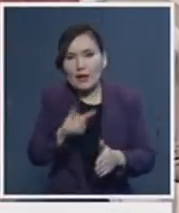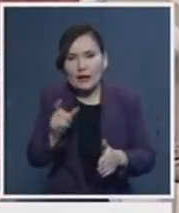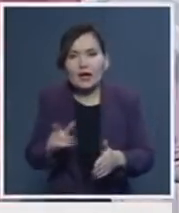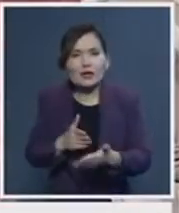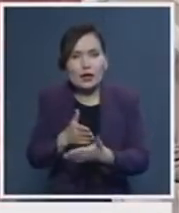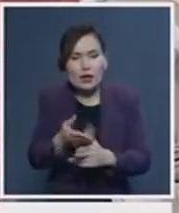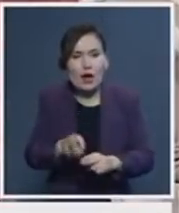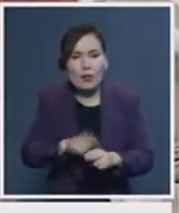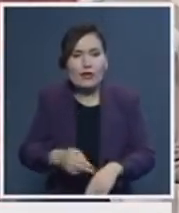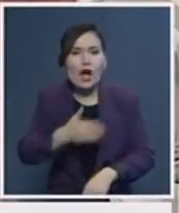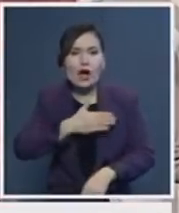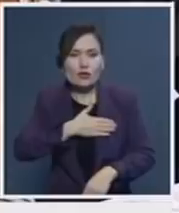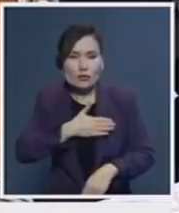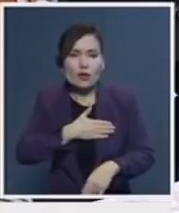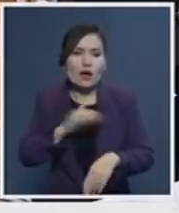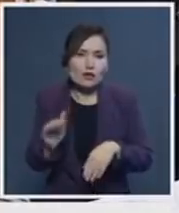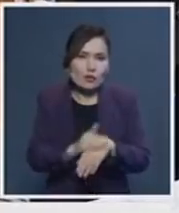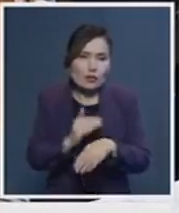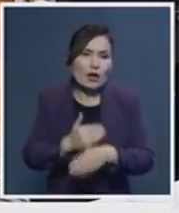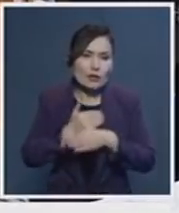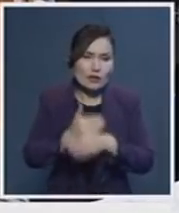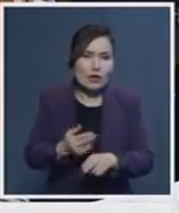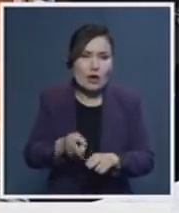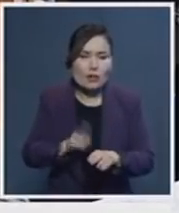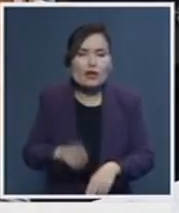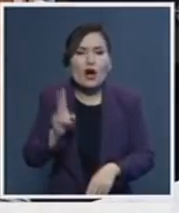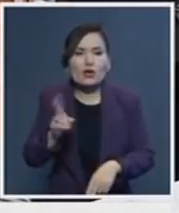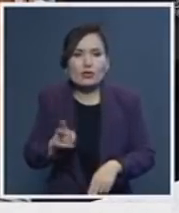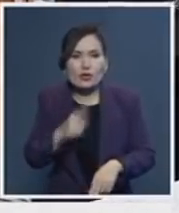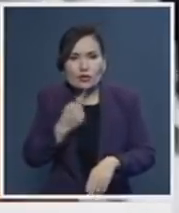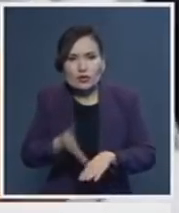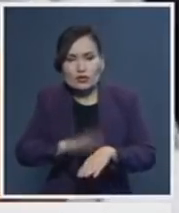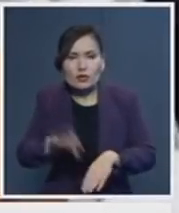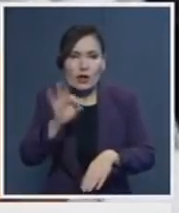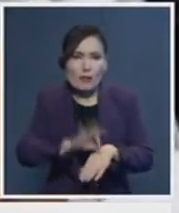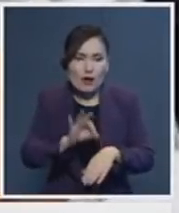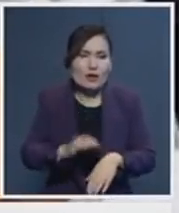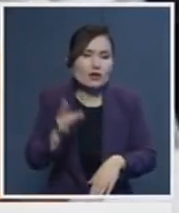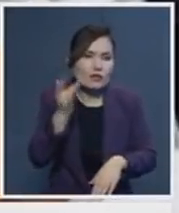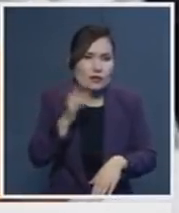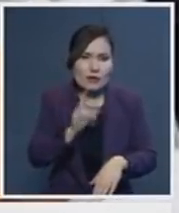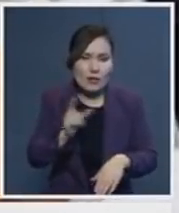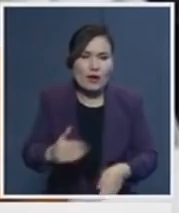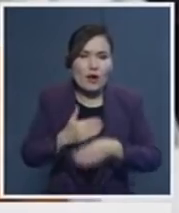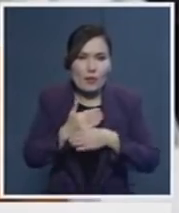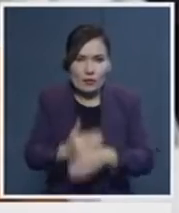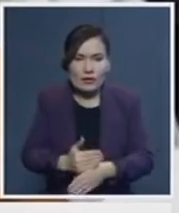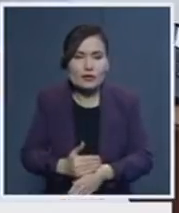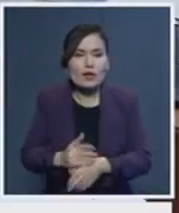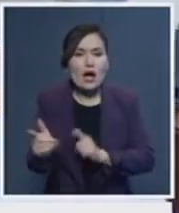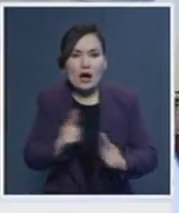рухани тынышталдырады. Яғни басына түскен ауыртпалықты көтере алмай күйзеліске түскен жандарға бағыт-бағдар беріп, оларды сабырға